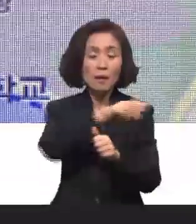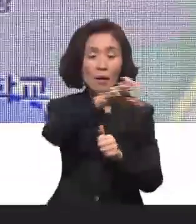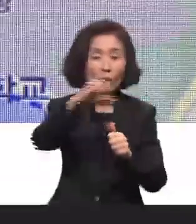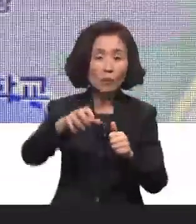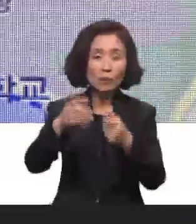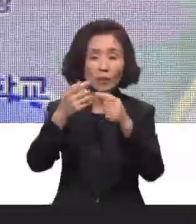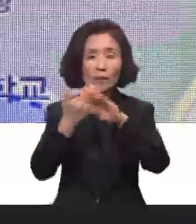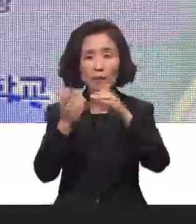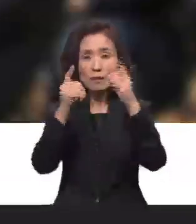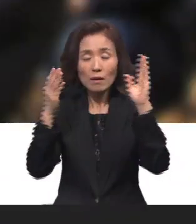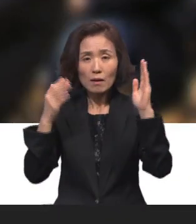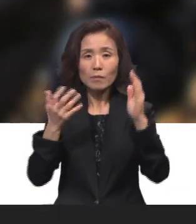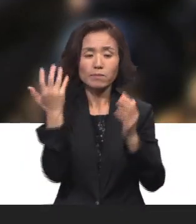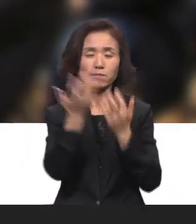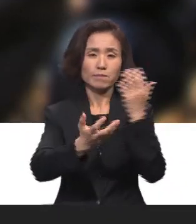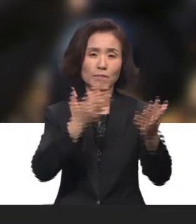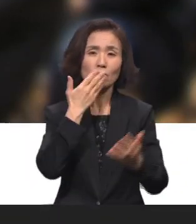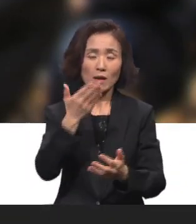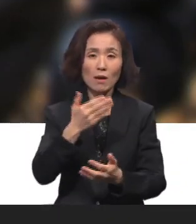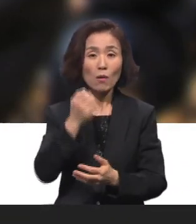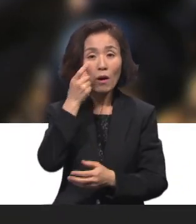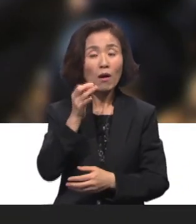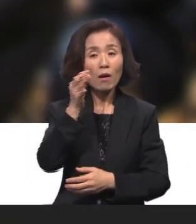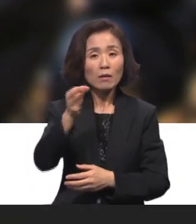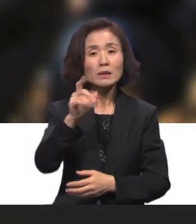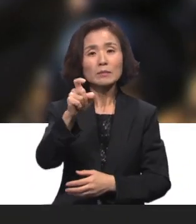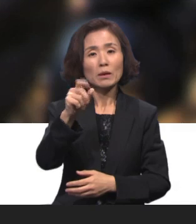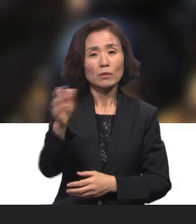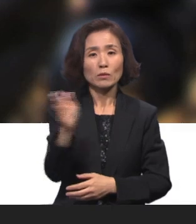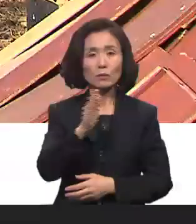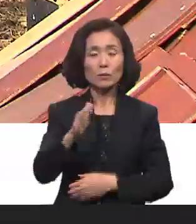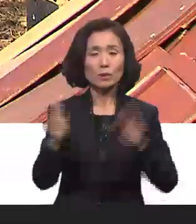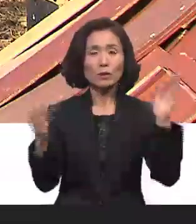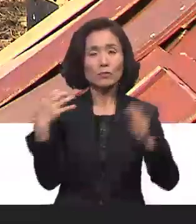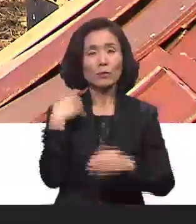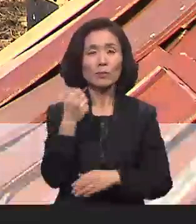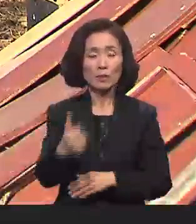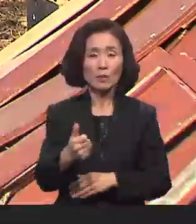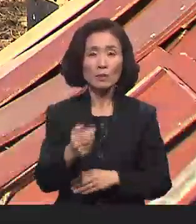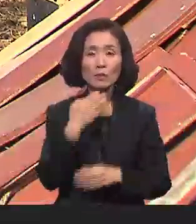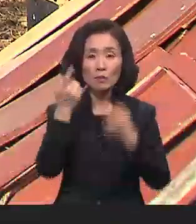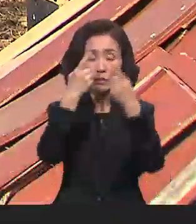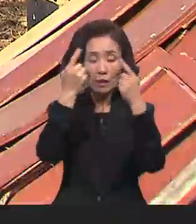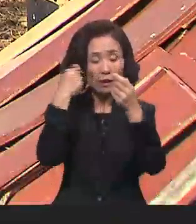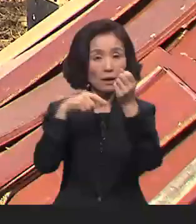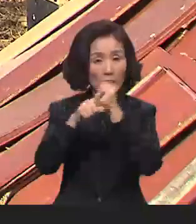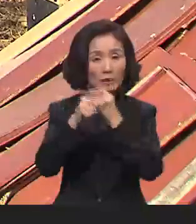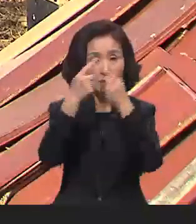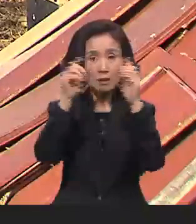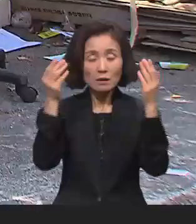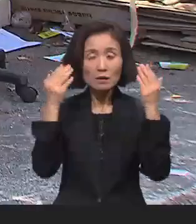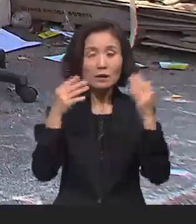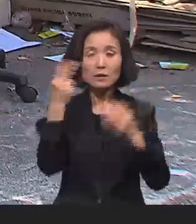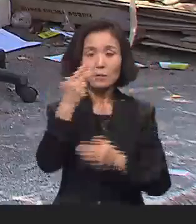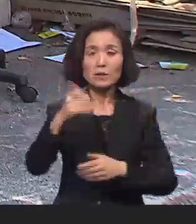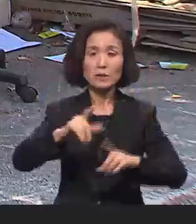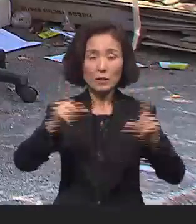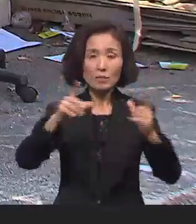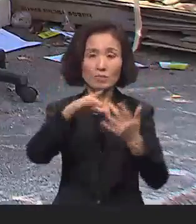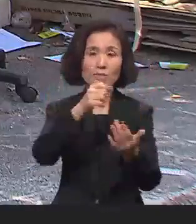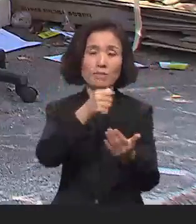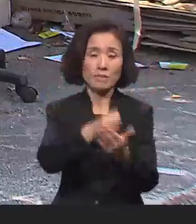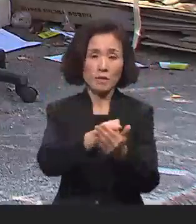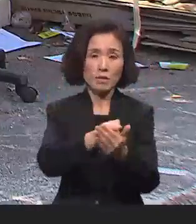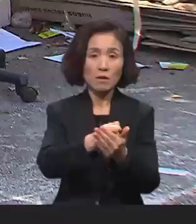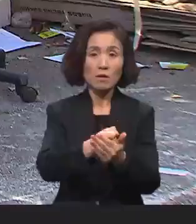있고 월세도 10만 원 내외여서 학생 부담이 적습니다. 서울과기대는 지난 2017년 이 사업 대상자로